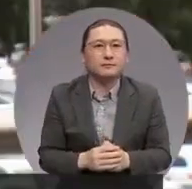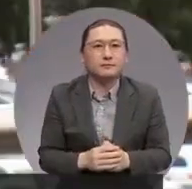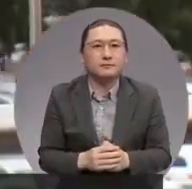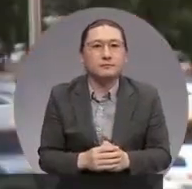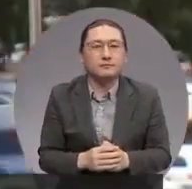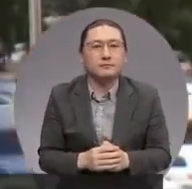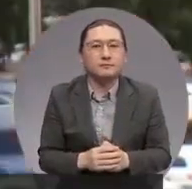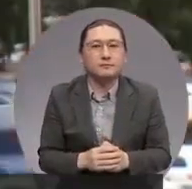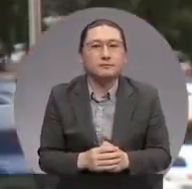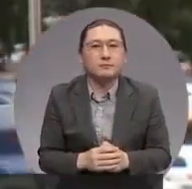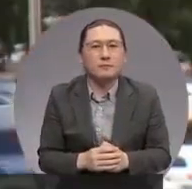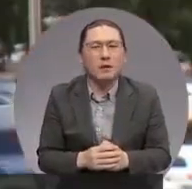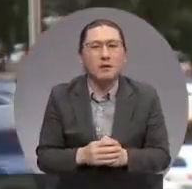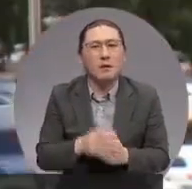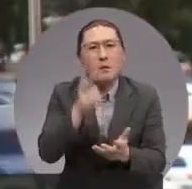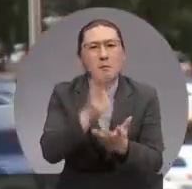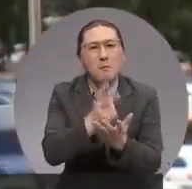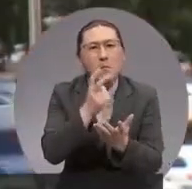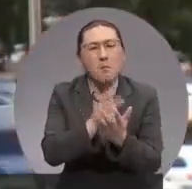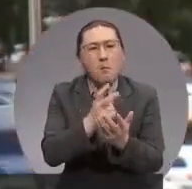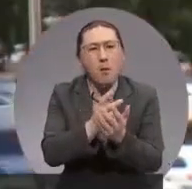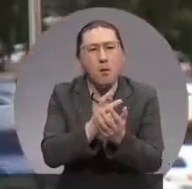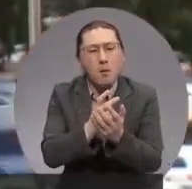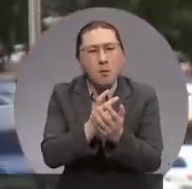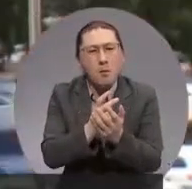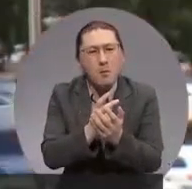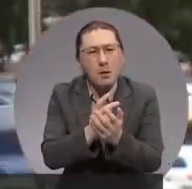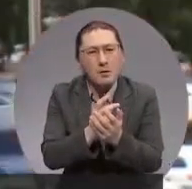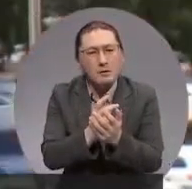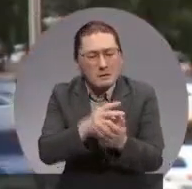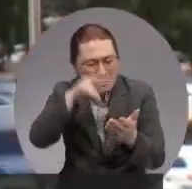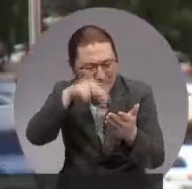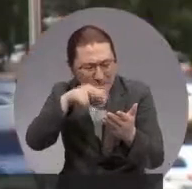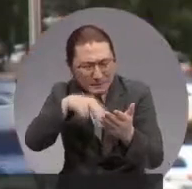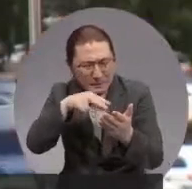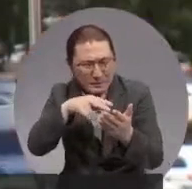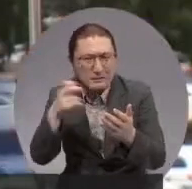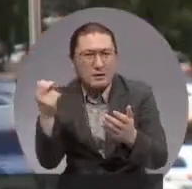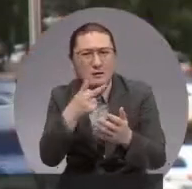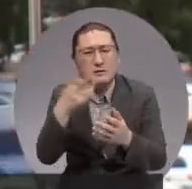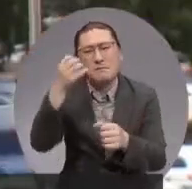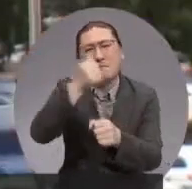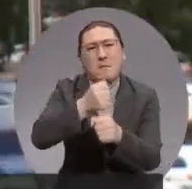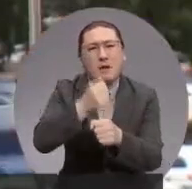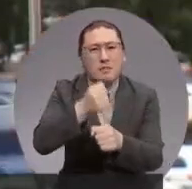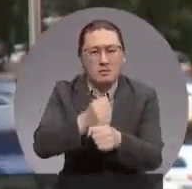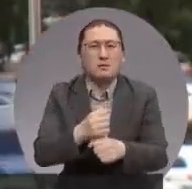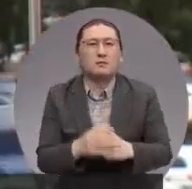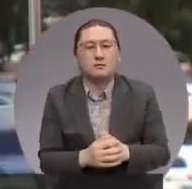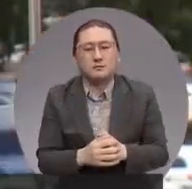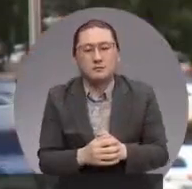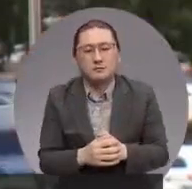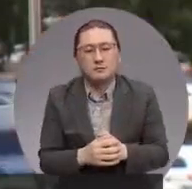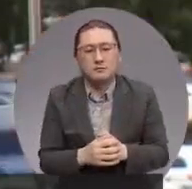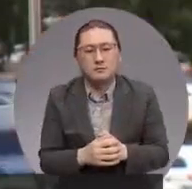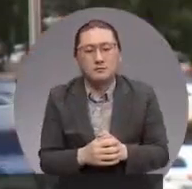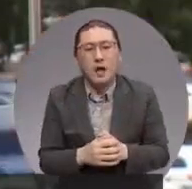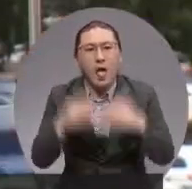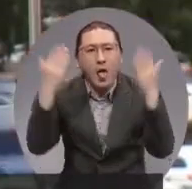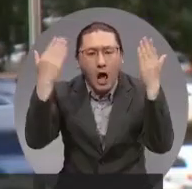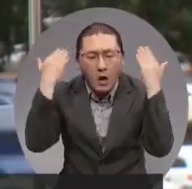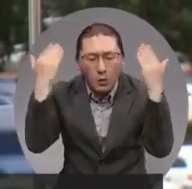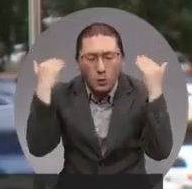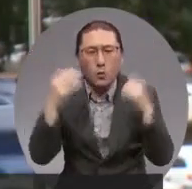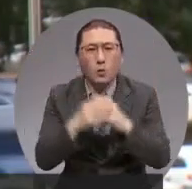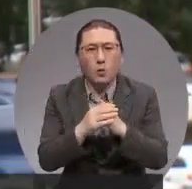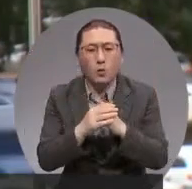무리한 법령 해석을 통해서 책임 소재에 따른 경찰청의 공문 시행으로 일선